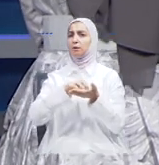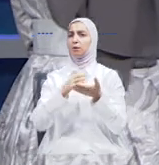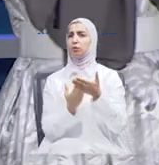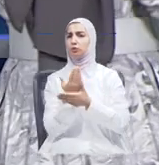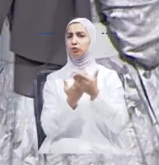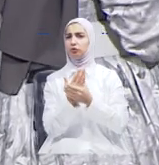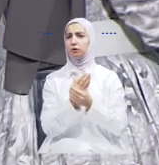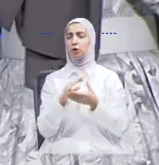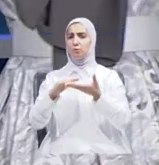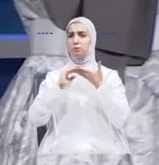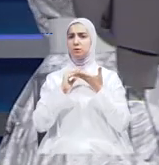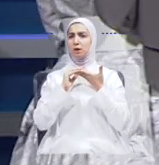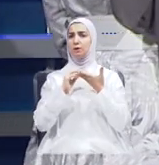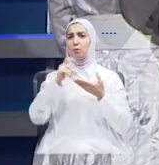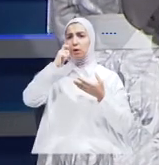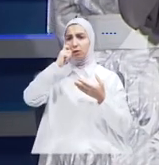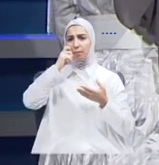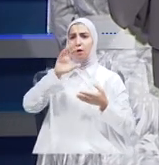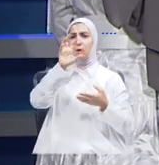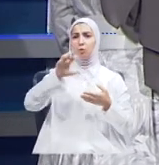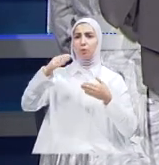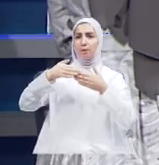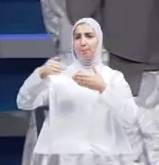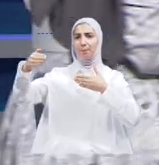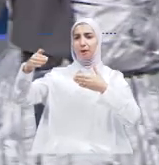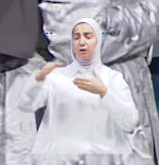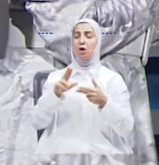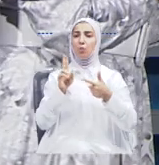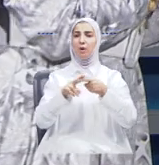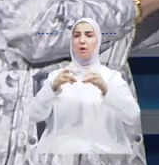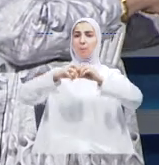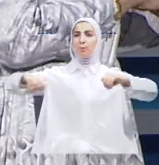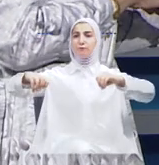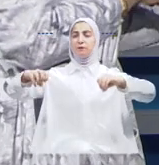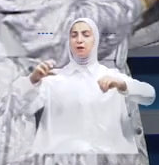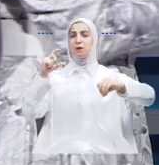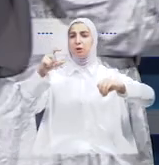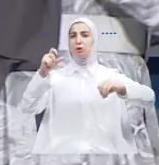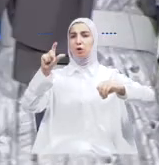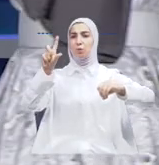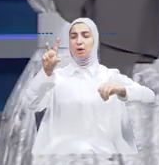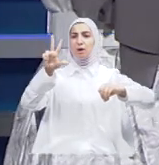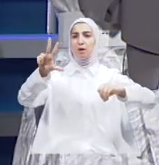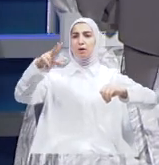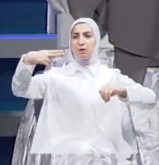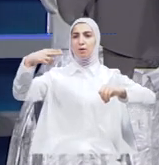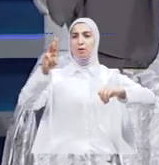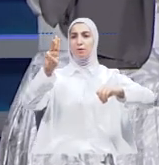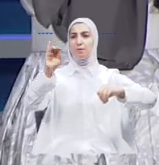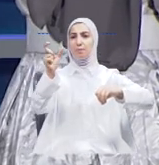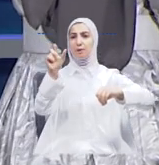الأوروبية، ودعا أيضا إلى الانفصال عن الدولة العثمانية. وكان من رواد هذا التيار عبد